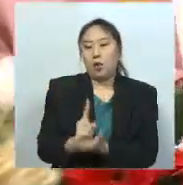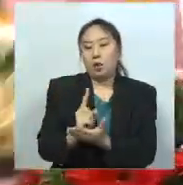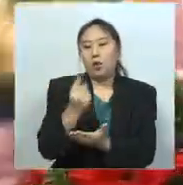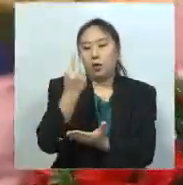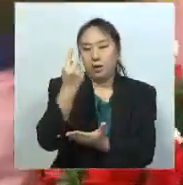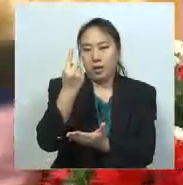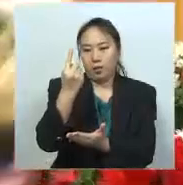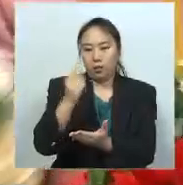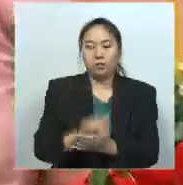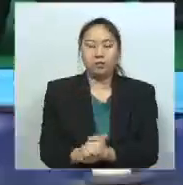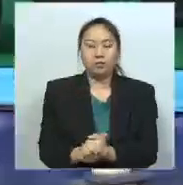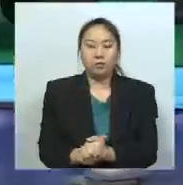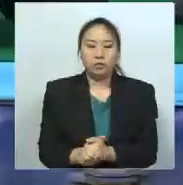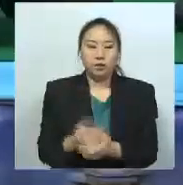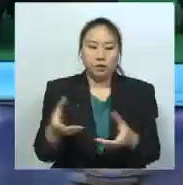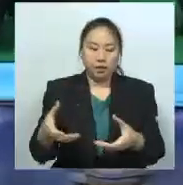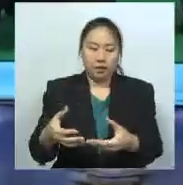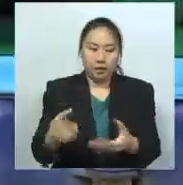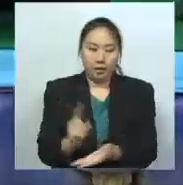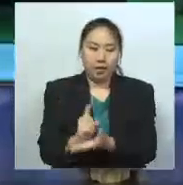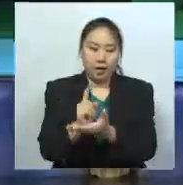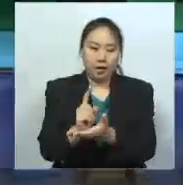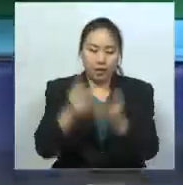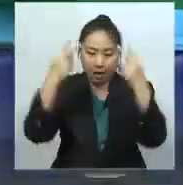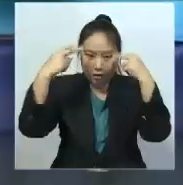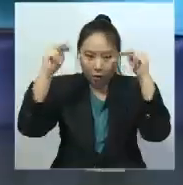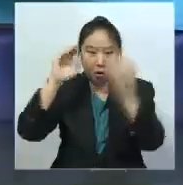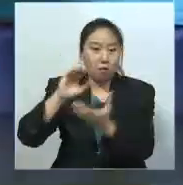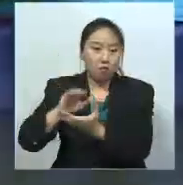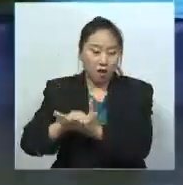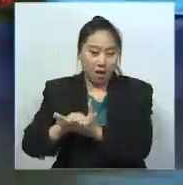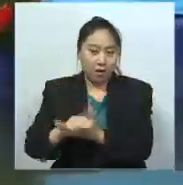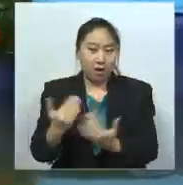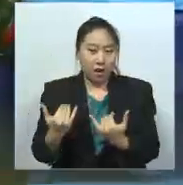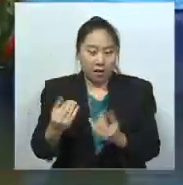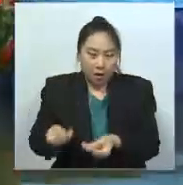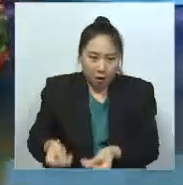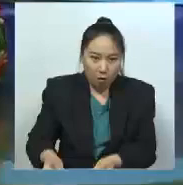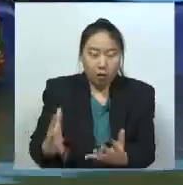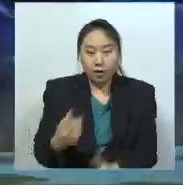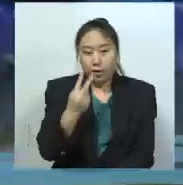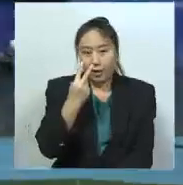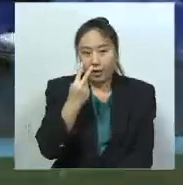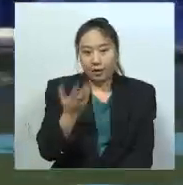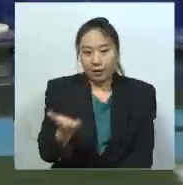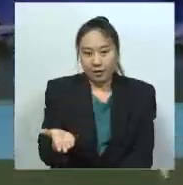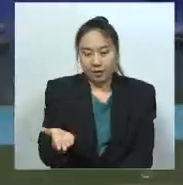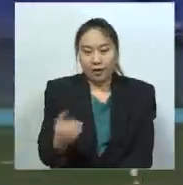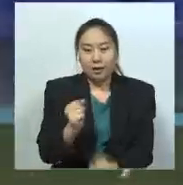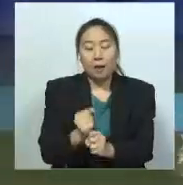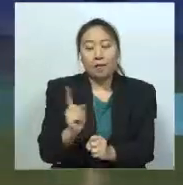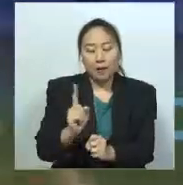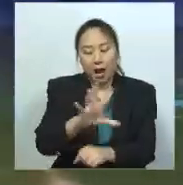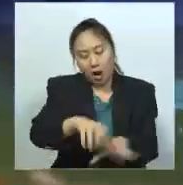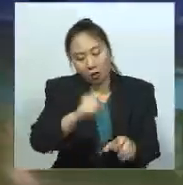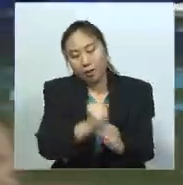งสำหรับกระทงที่ท่านนายกรัฐมนตรีและภริยาใช้ในการลอยกระทงในครั้งนี้นะคะนี่อย่างที่คุณผู้ชมเห็นอยู่ประดิษฐ์จากวั